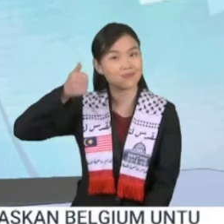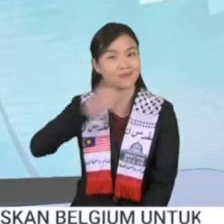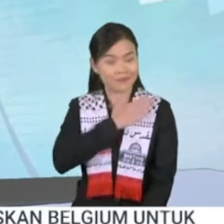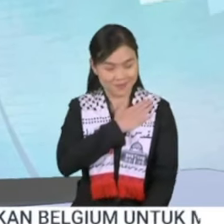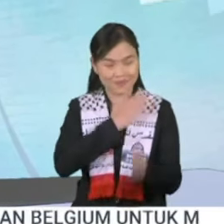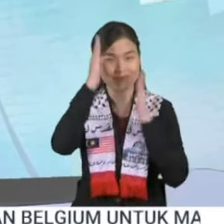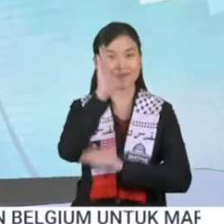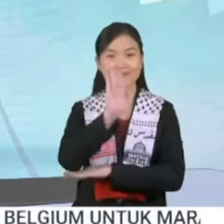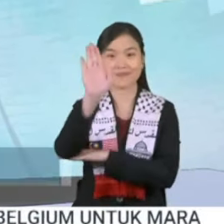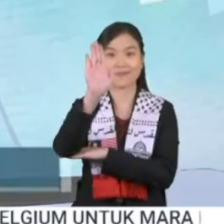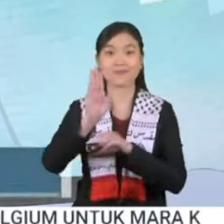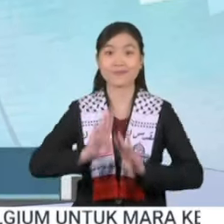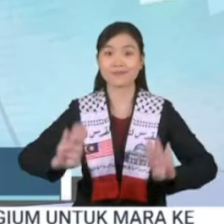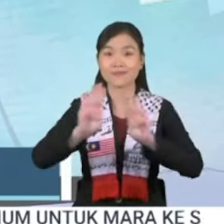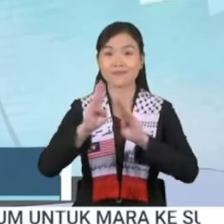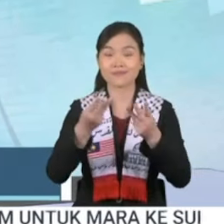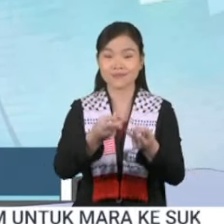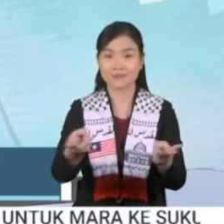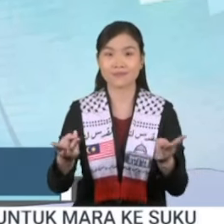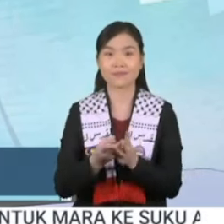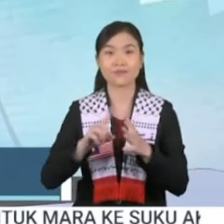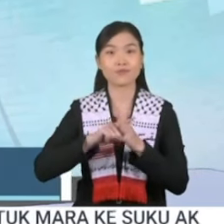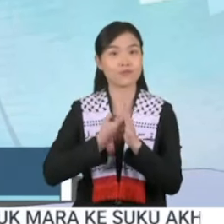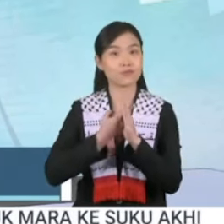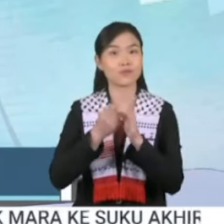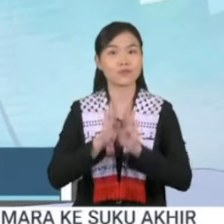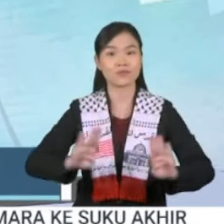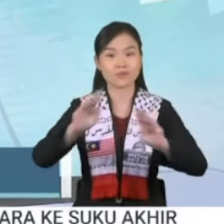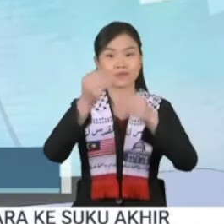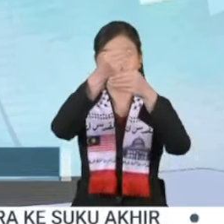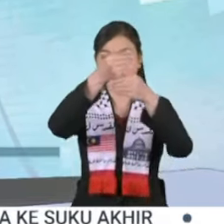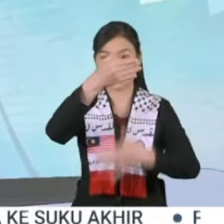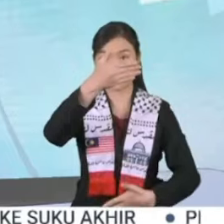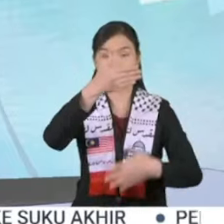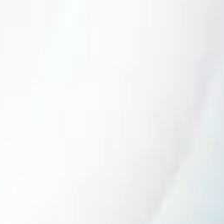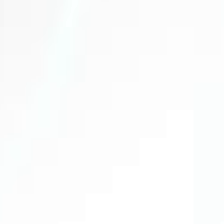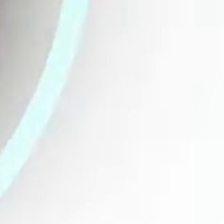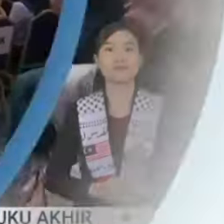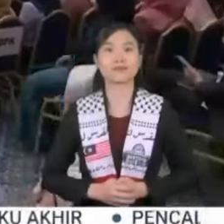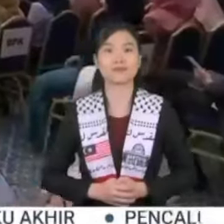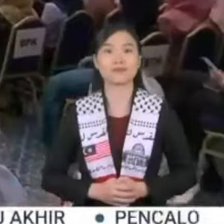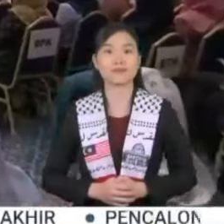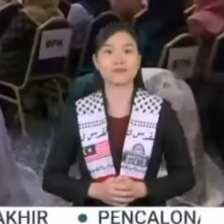Assalamualaikum, salam Malaysia Madani. Berita wilayah dimulakan dengan rangkuman berita utama.